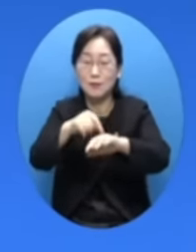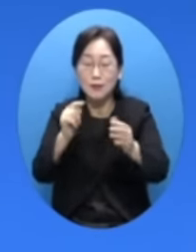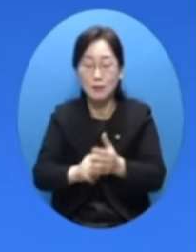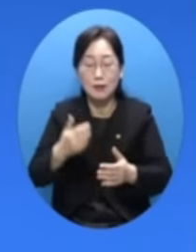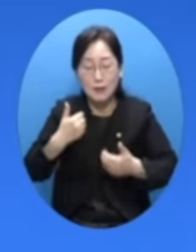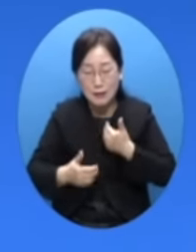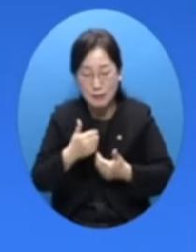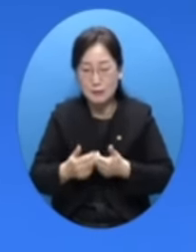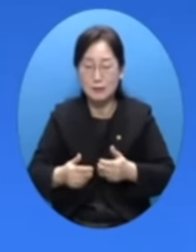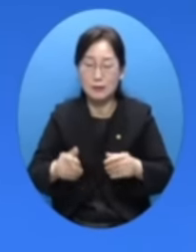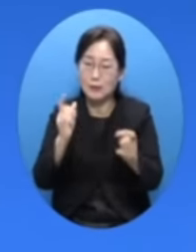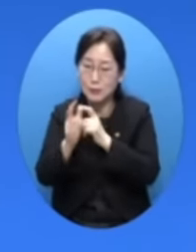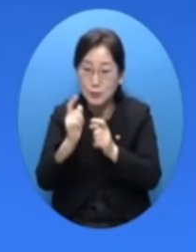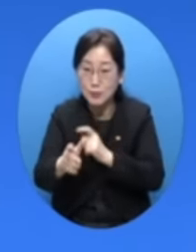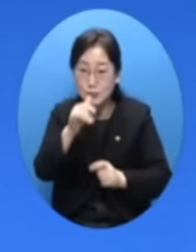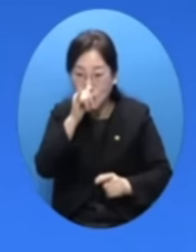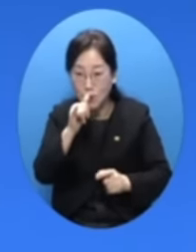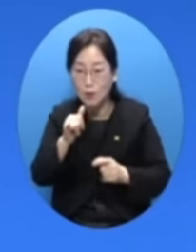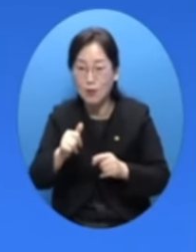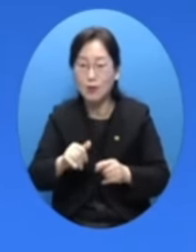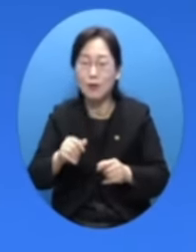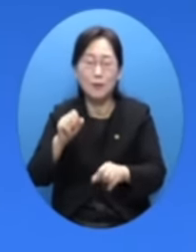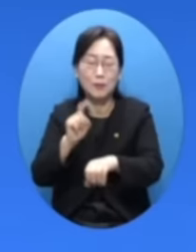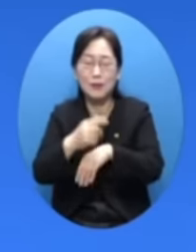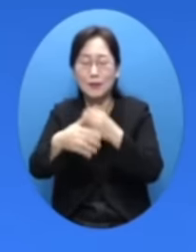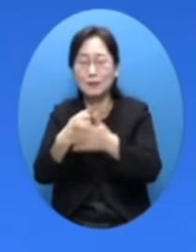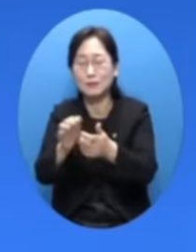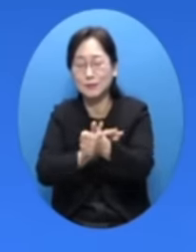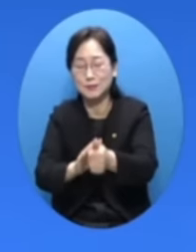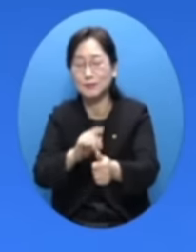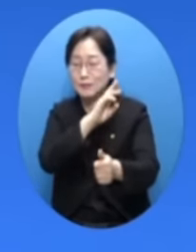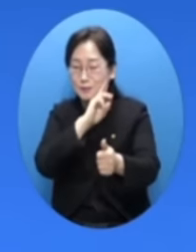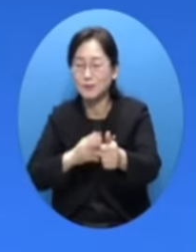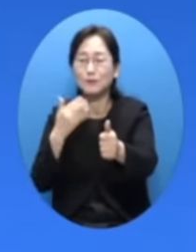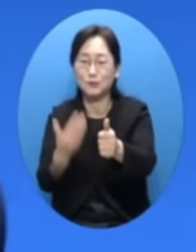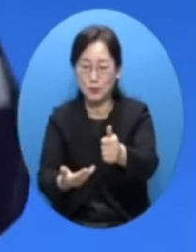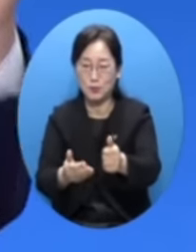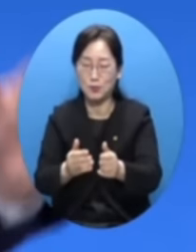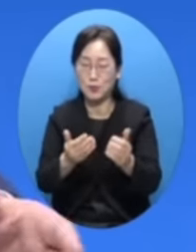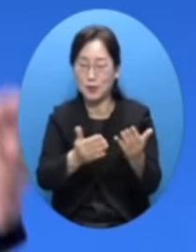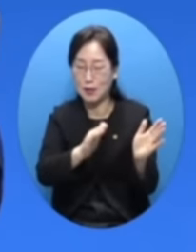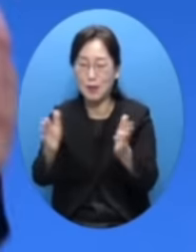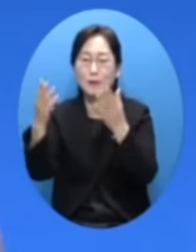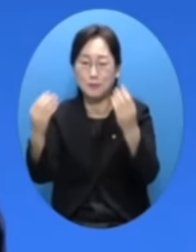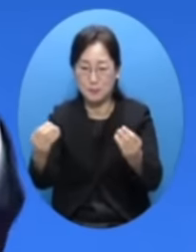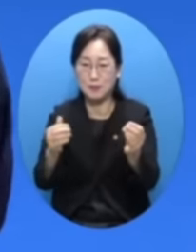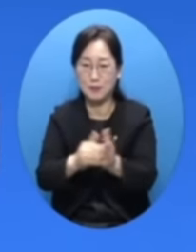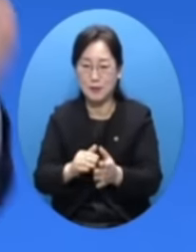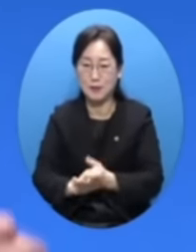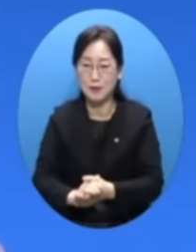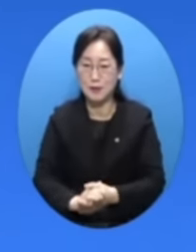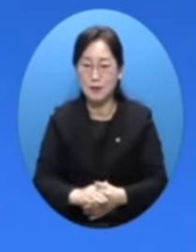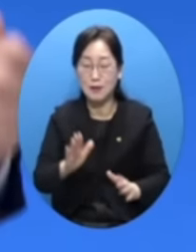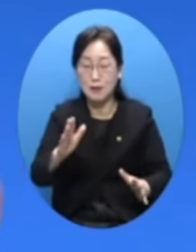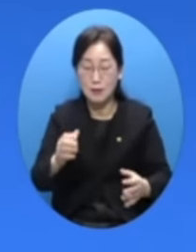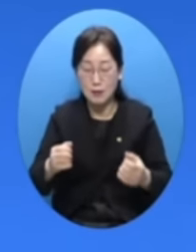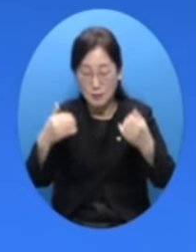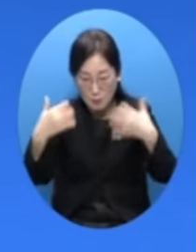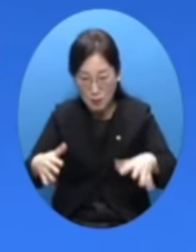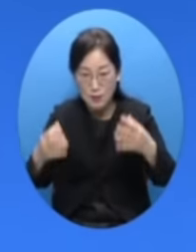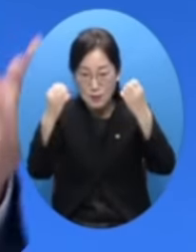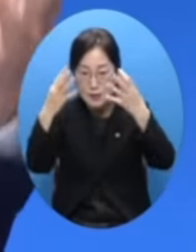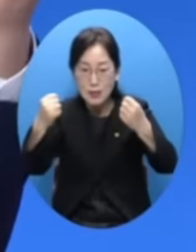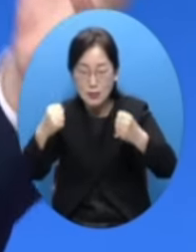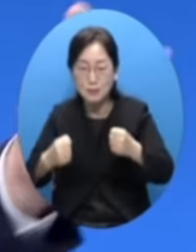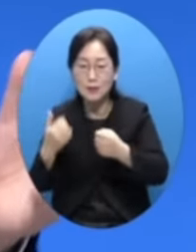갈등과 번민이 있는 사람에게 하나님께서 이미 위로와 평안을 예배해 놓으셨습니다. 피곤하고 지친 심령에 새로 힘을 얻는 그런